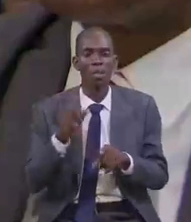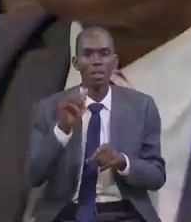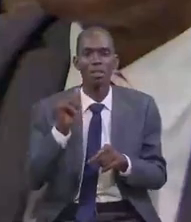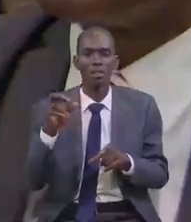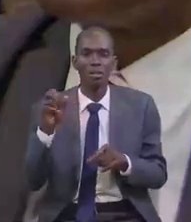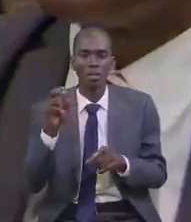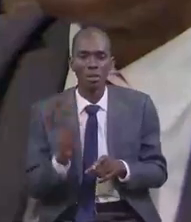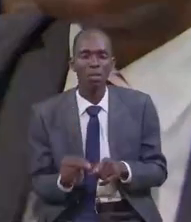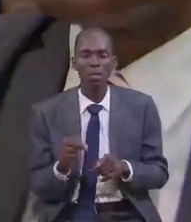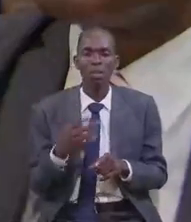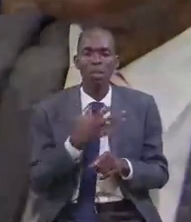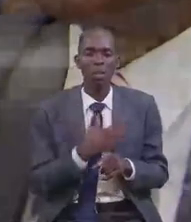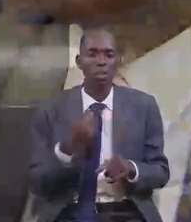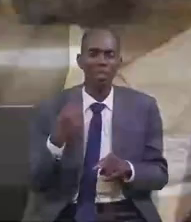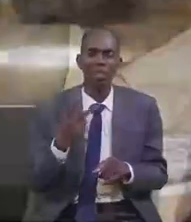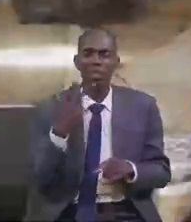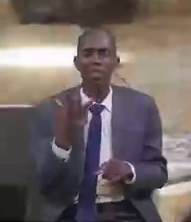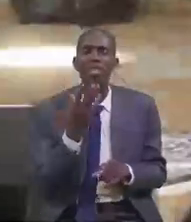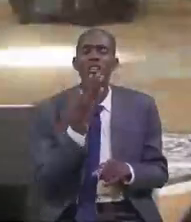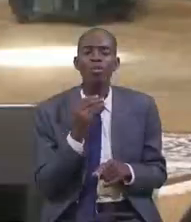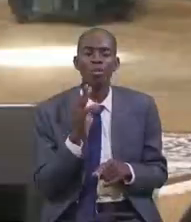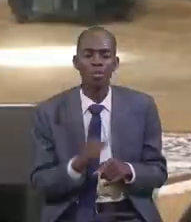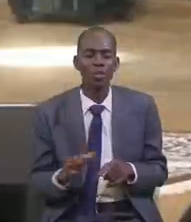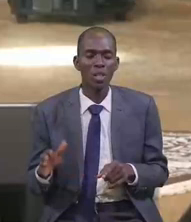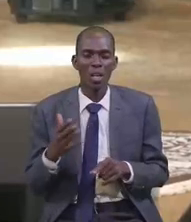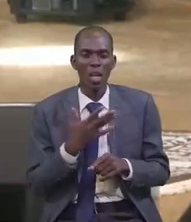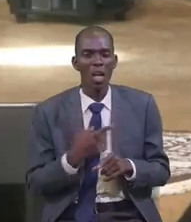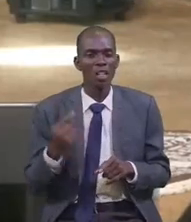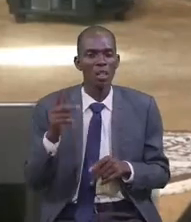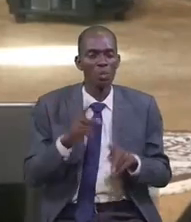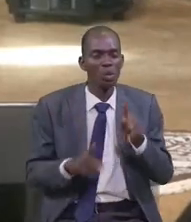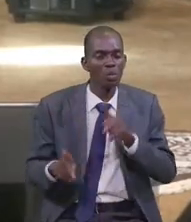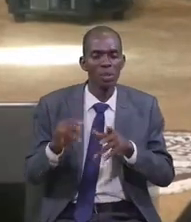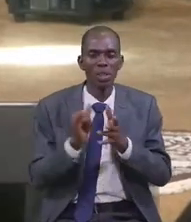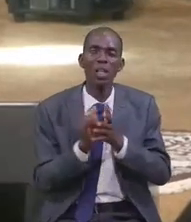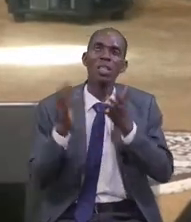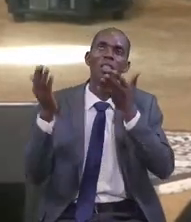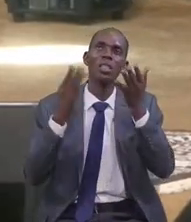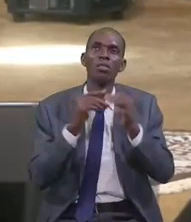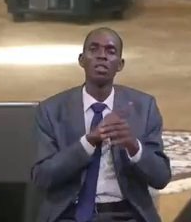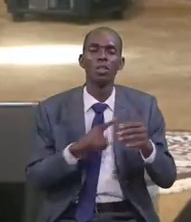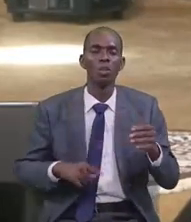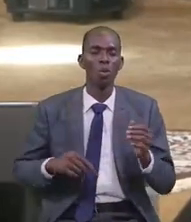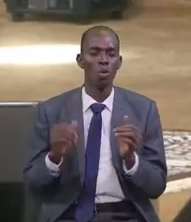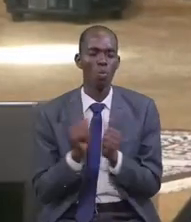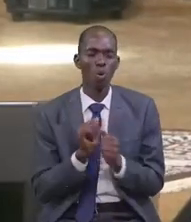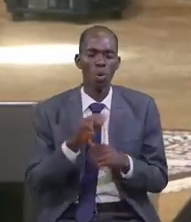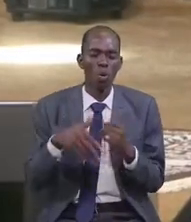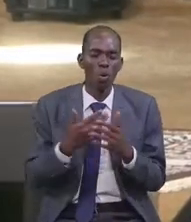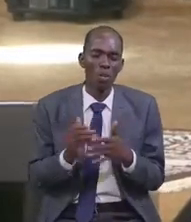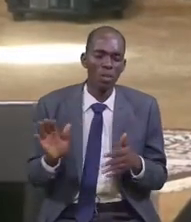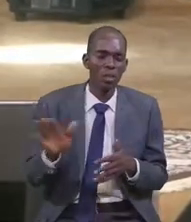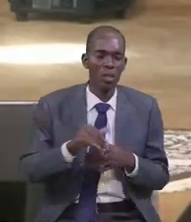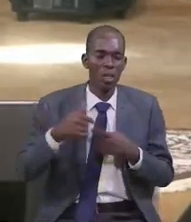Sadrach, Meshach, Abednego, des gens qui ont servi le Seigneur de tout leur cœur, de toute leur âme, de toute leur force, des